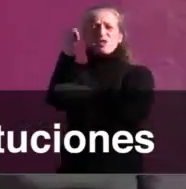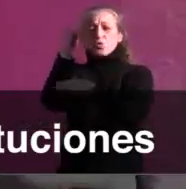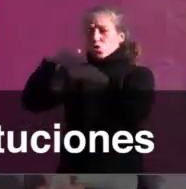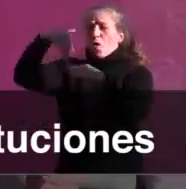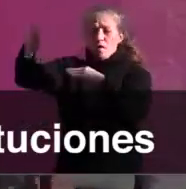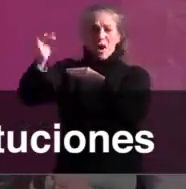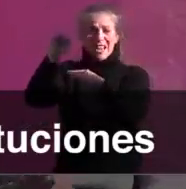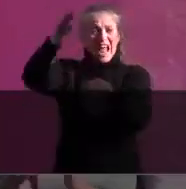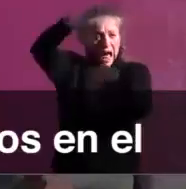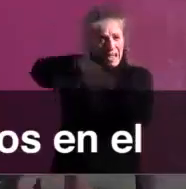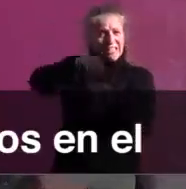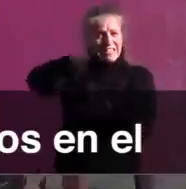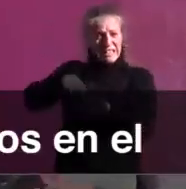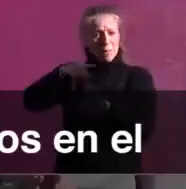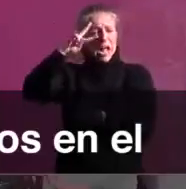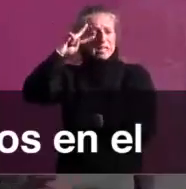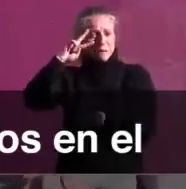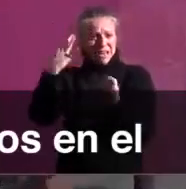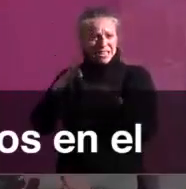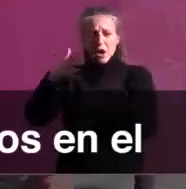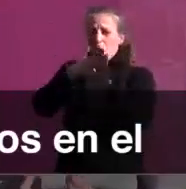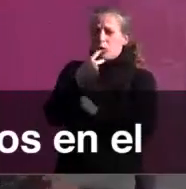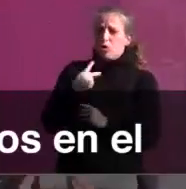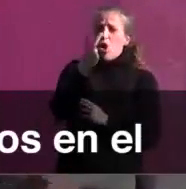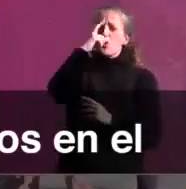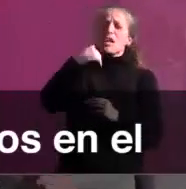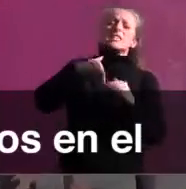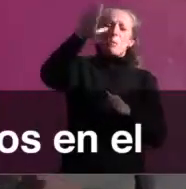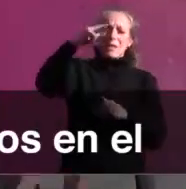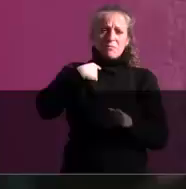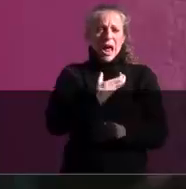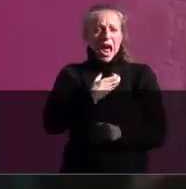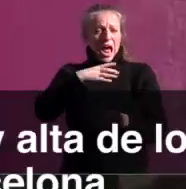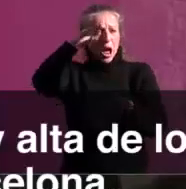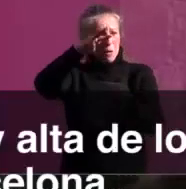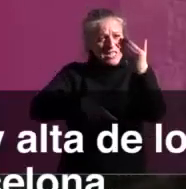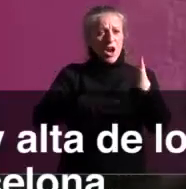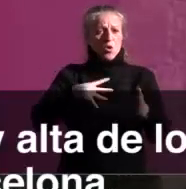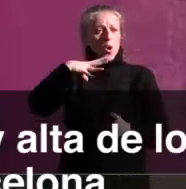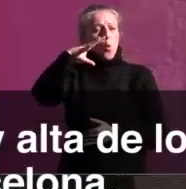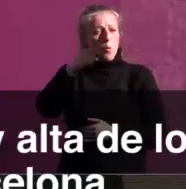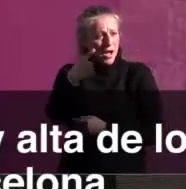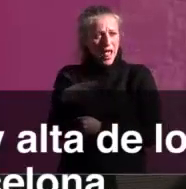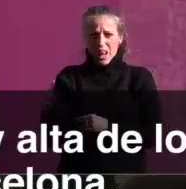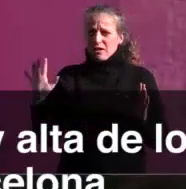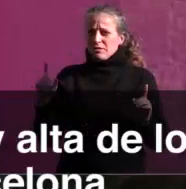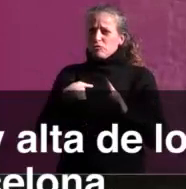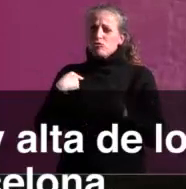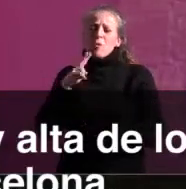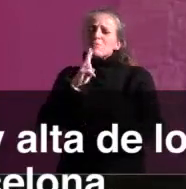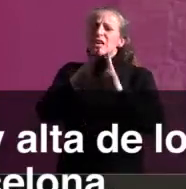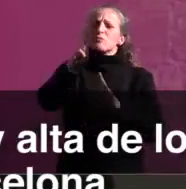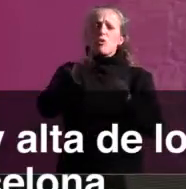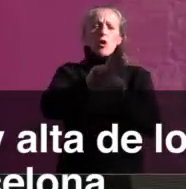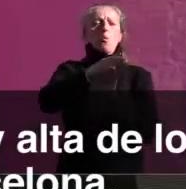les institucions. Perquè fa més de 2 anys que governem a l'Ajuntament de Barcelona. I nosaltres podem respondre amb la cara molt